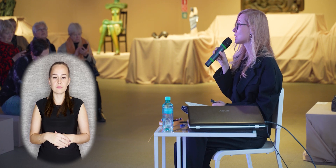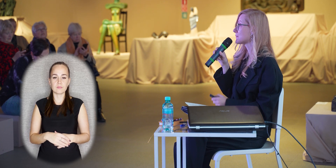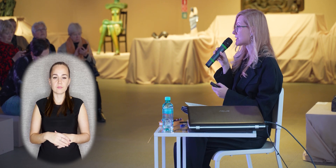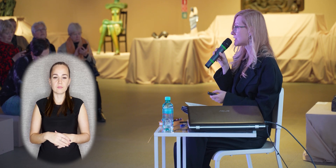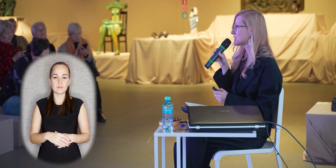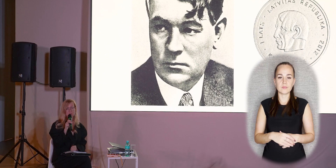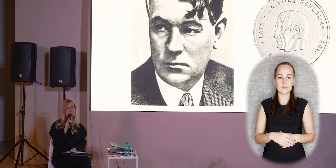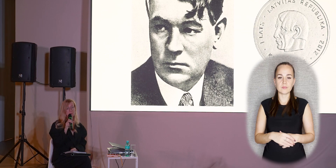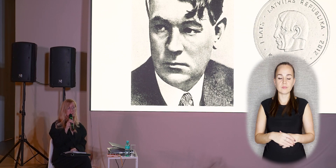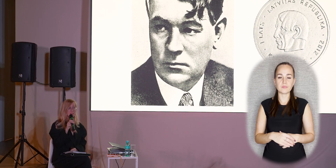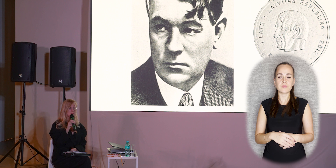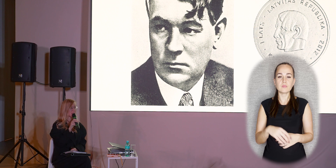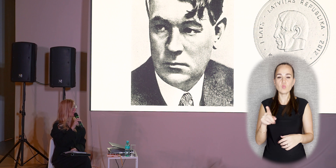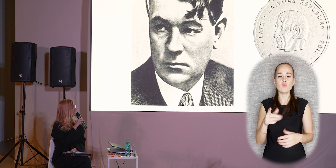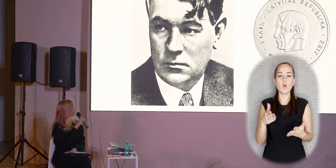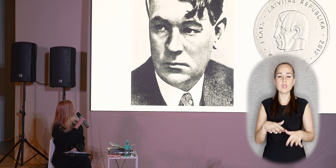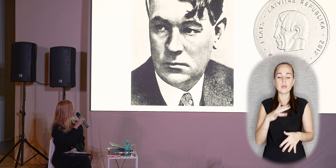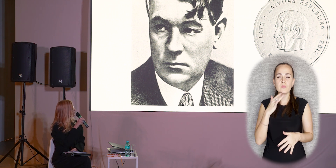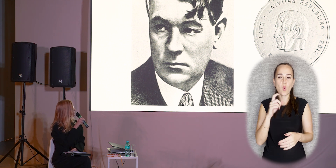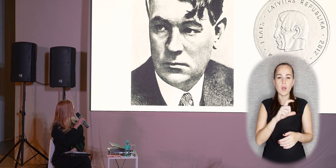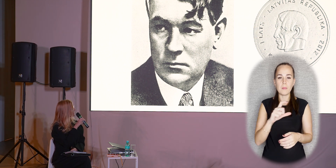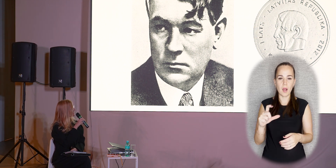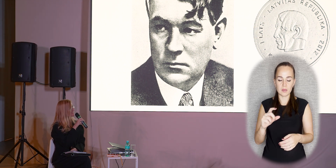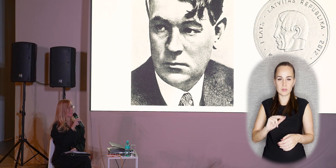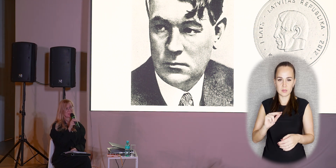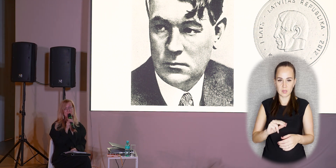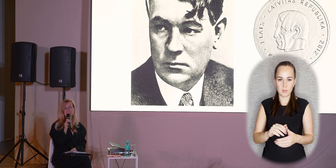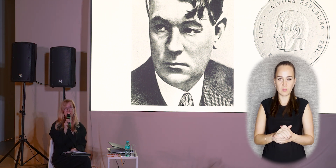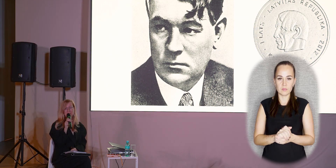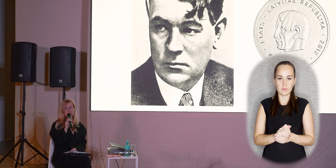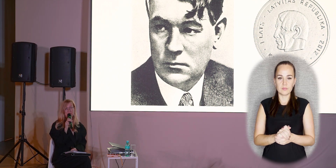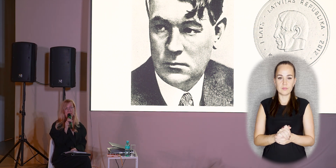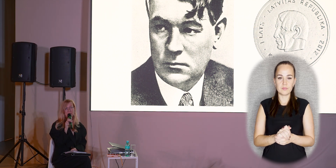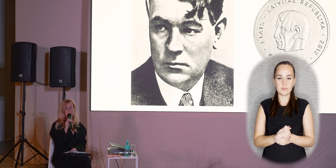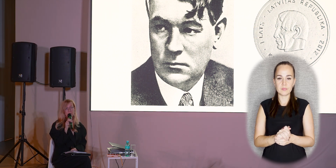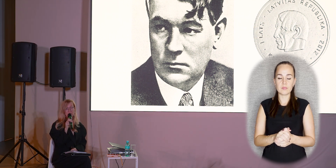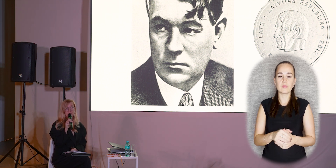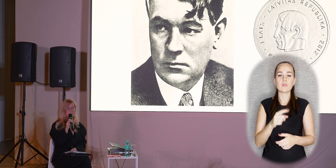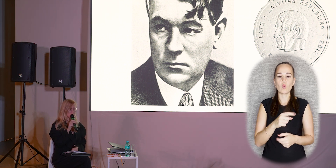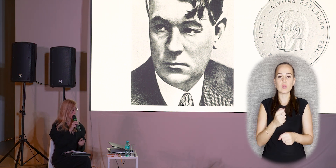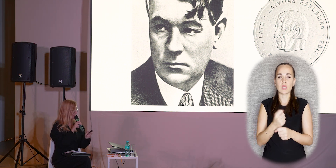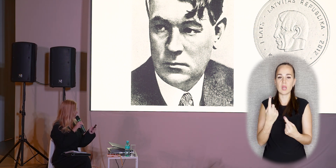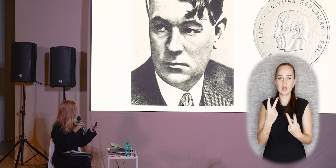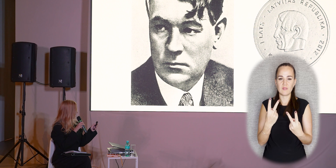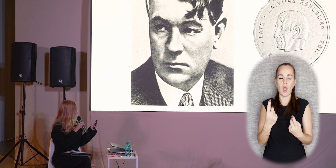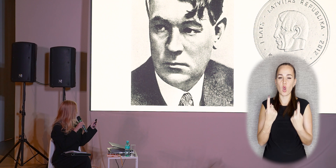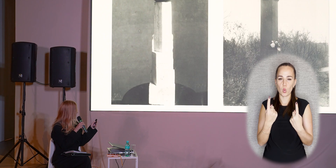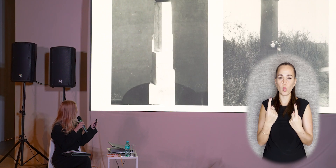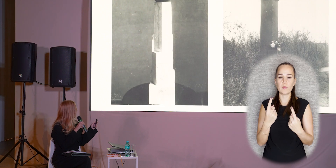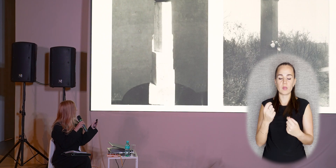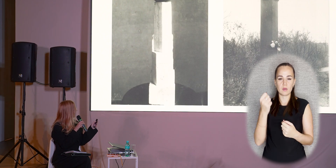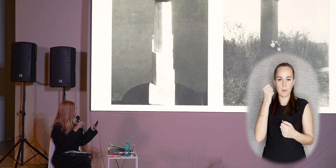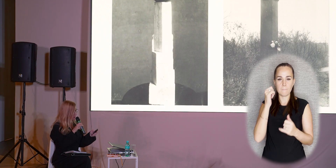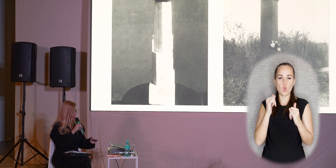много его станковых работ небольшого размера, то Залькальнс раз-таки создал два значимых монумента в Риге.